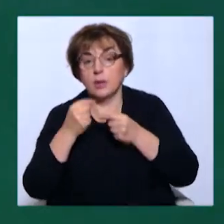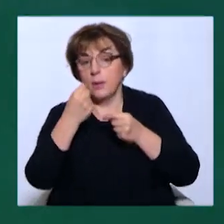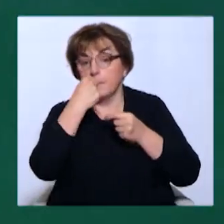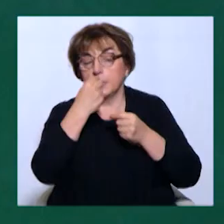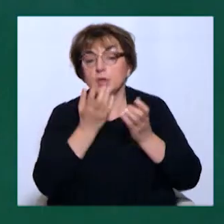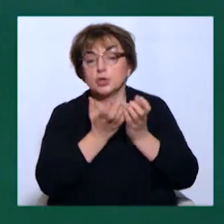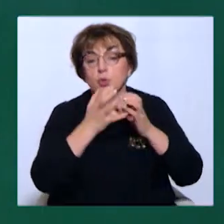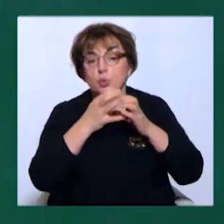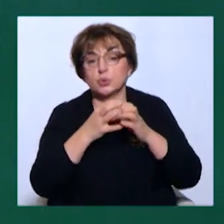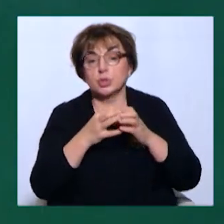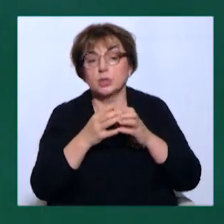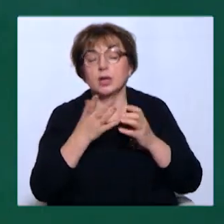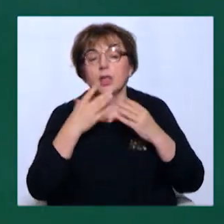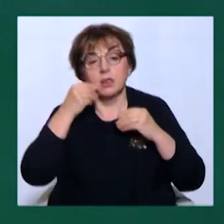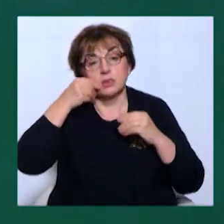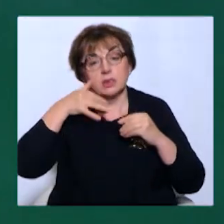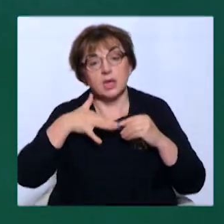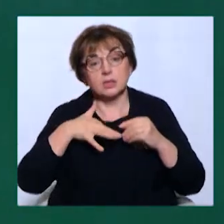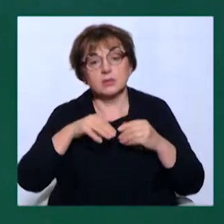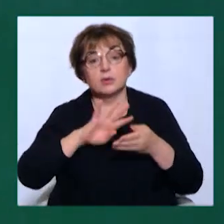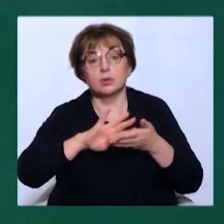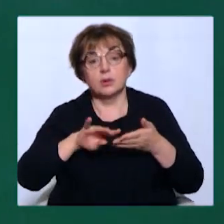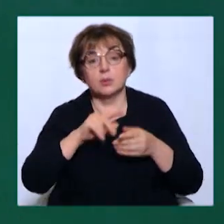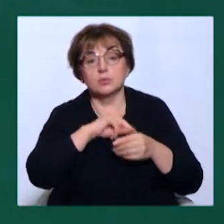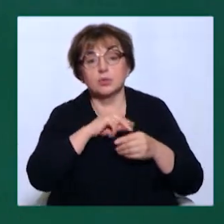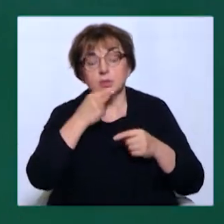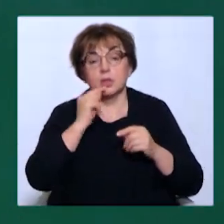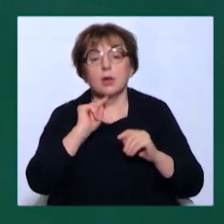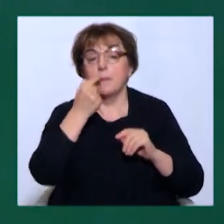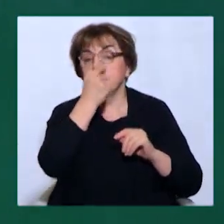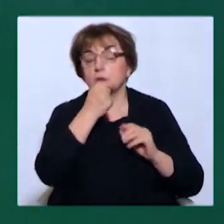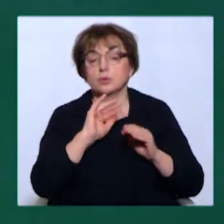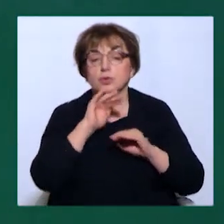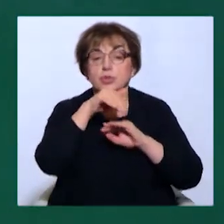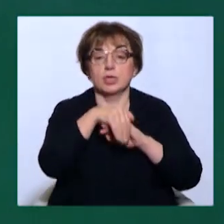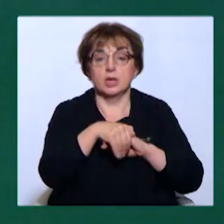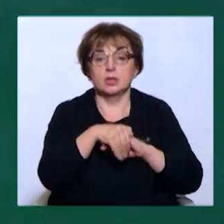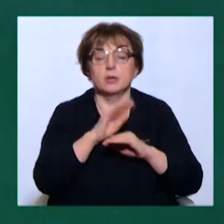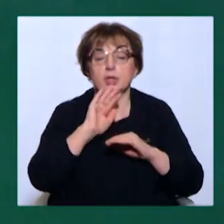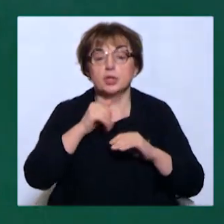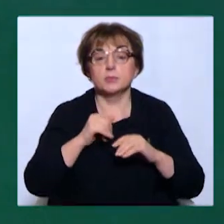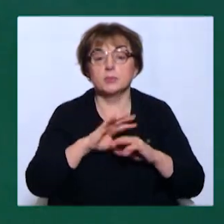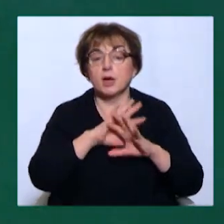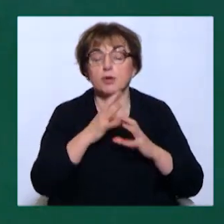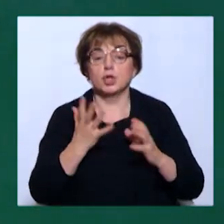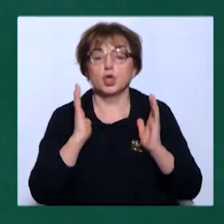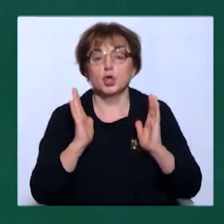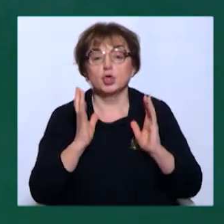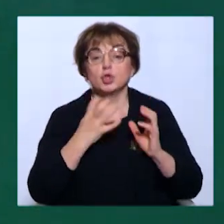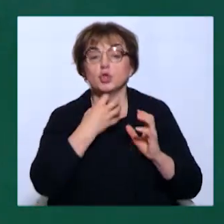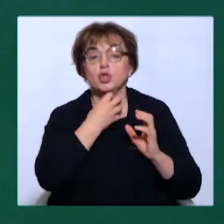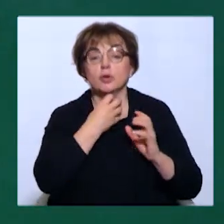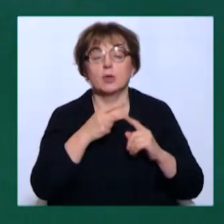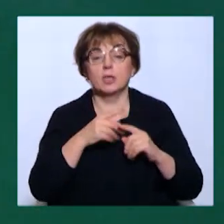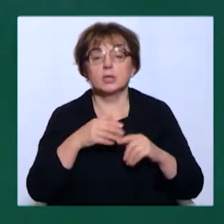და ნერწყვი მის მიერ გამომუშავებული პირის ღრუში ჩაედინება. შემდეგ ყველაზე დიდი ჯირკვალი ადამიანის